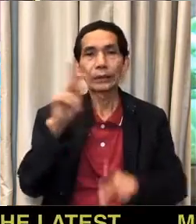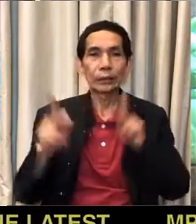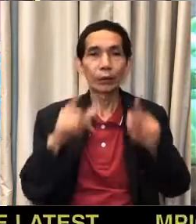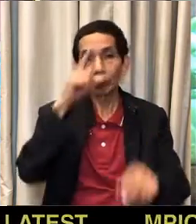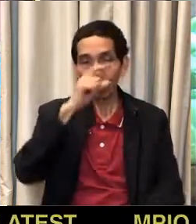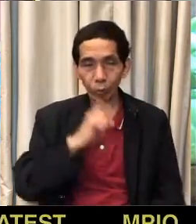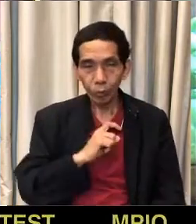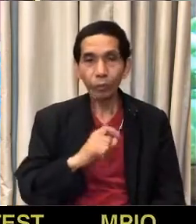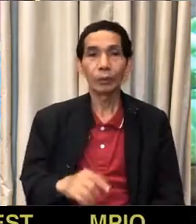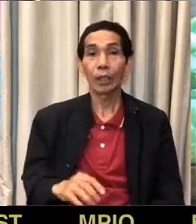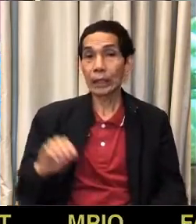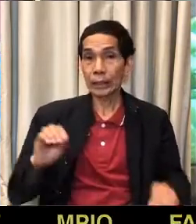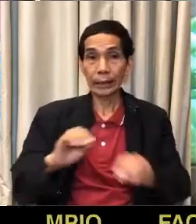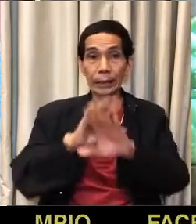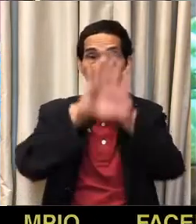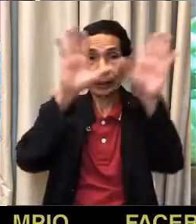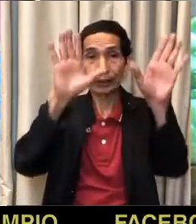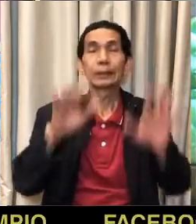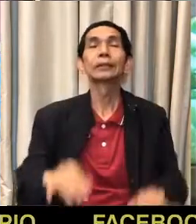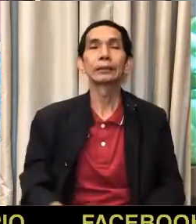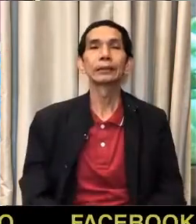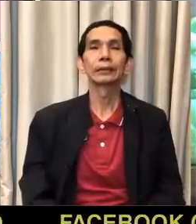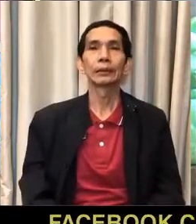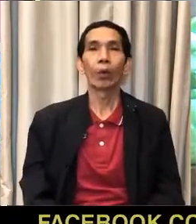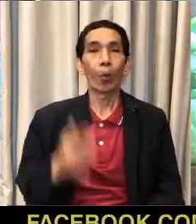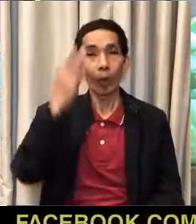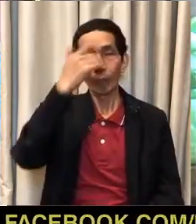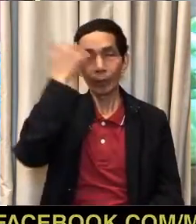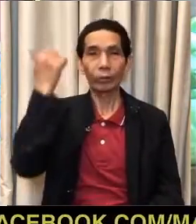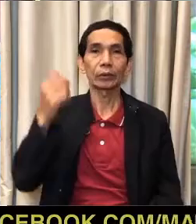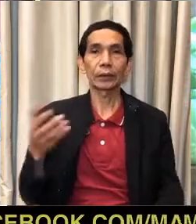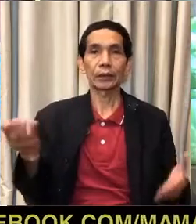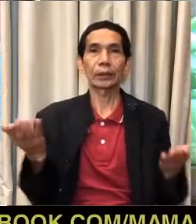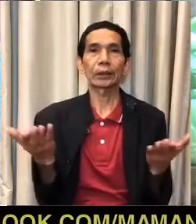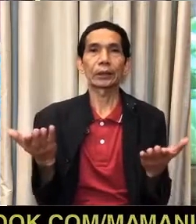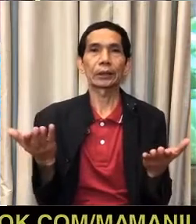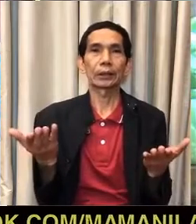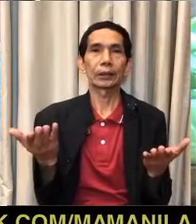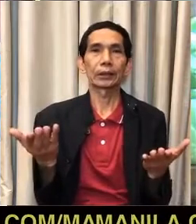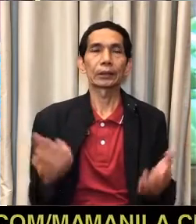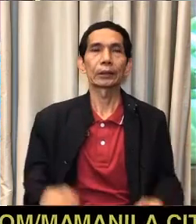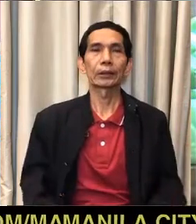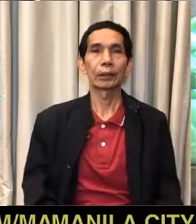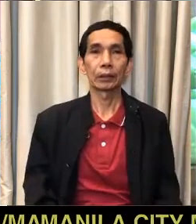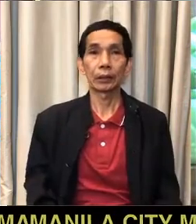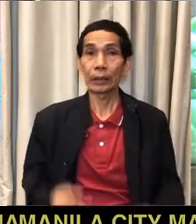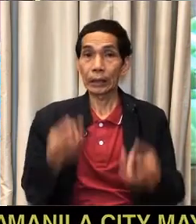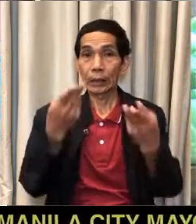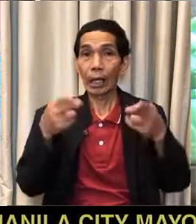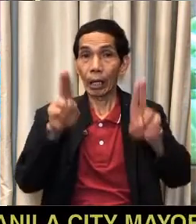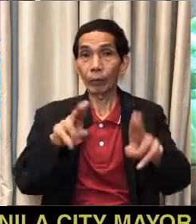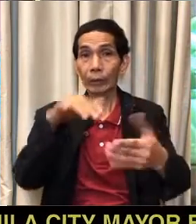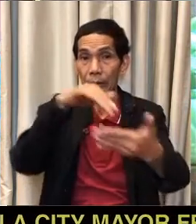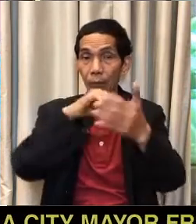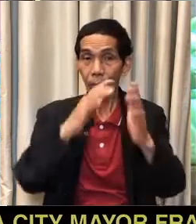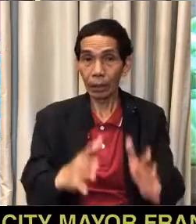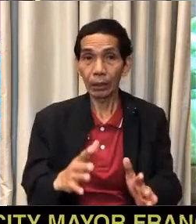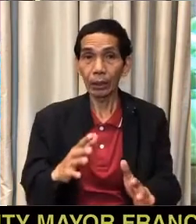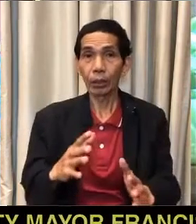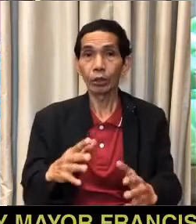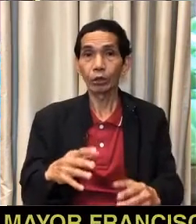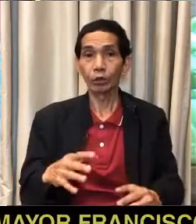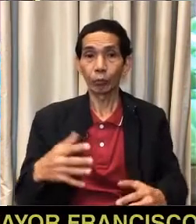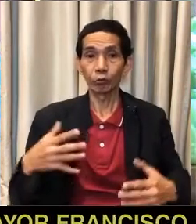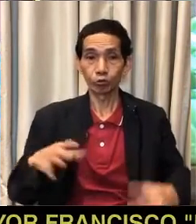Ha? Okay, maliwanag. Oh. Kasi ito, kung nangyari ito sa isang bata na naglakas